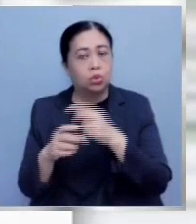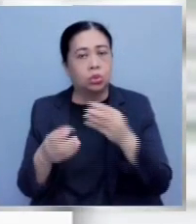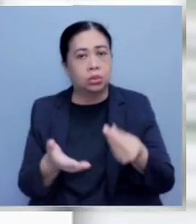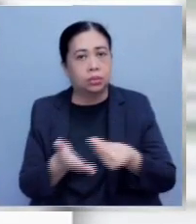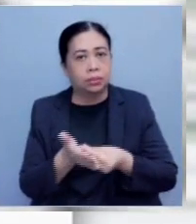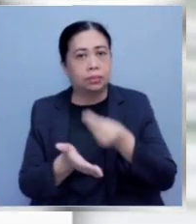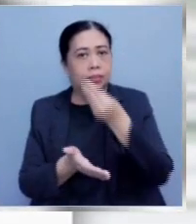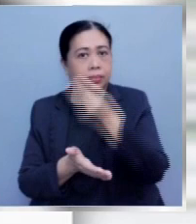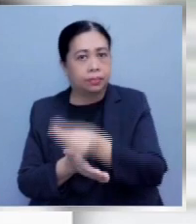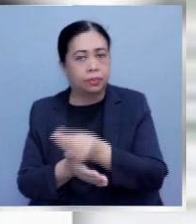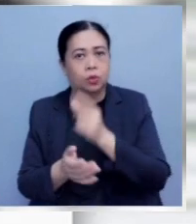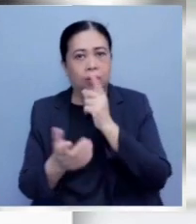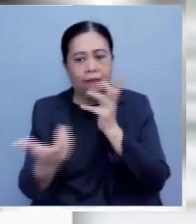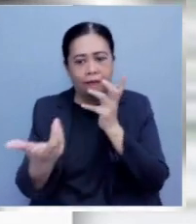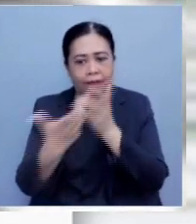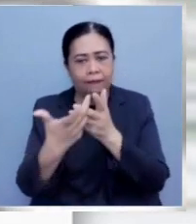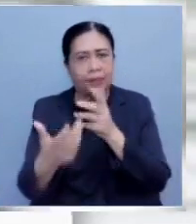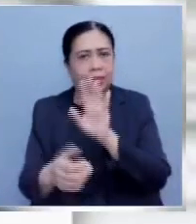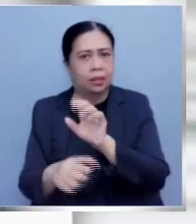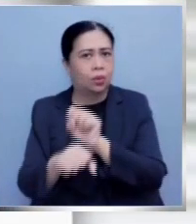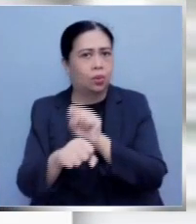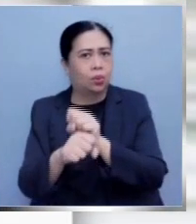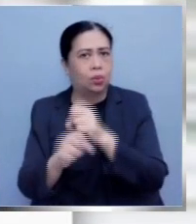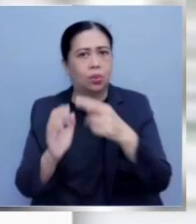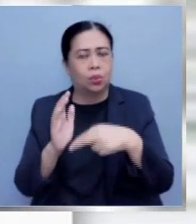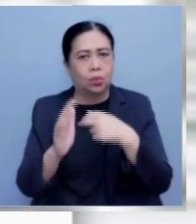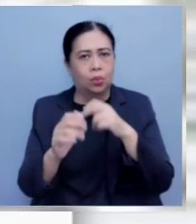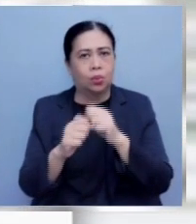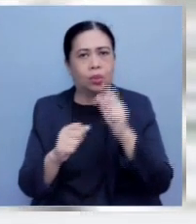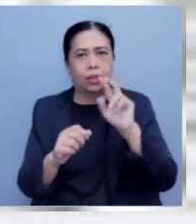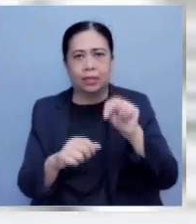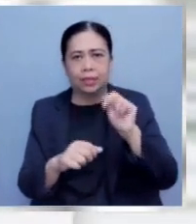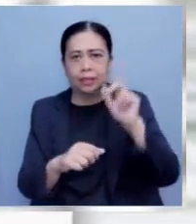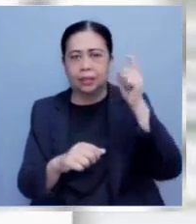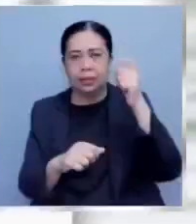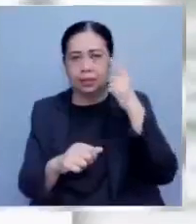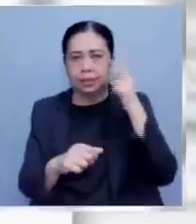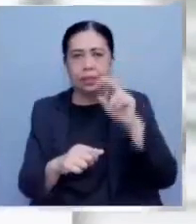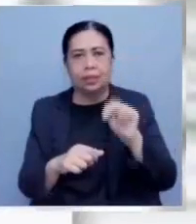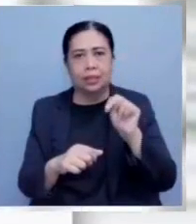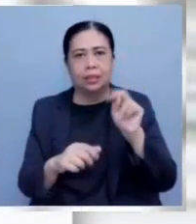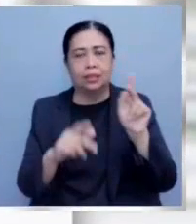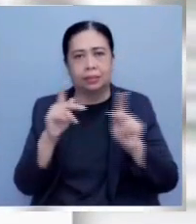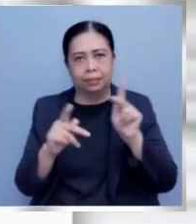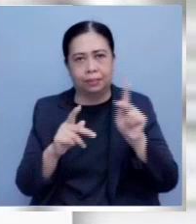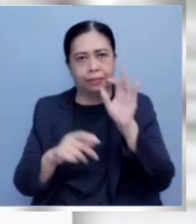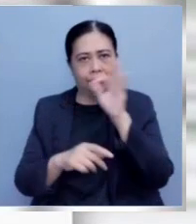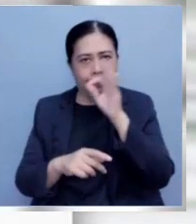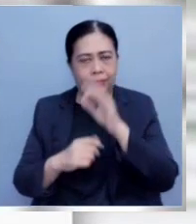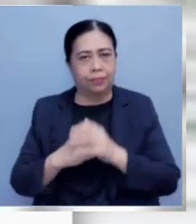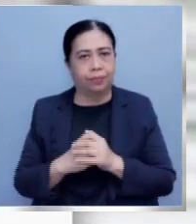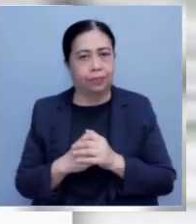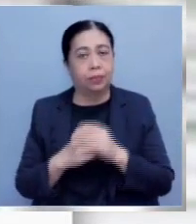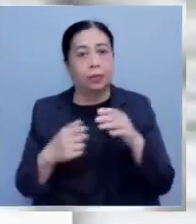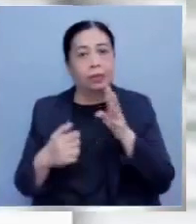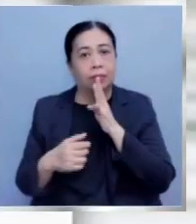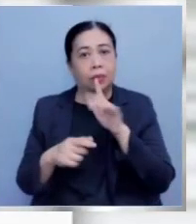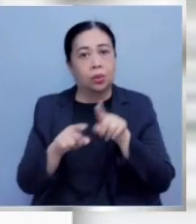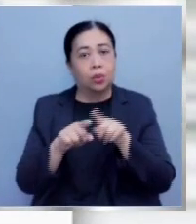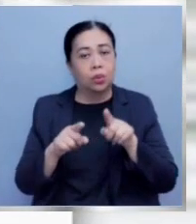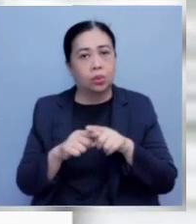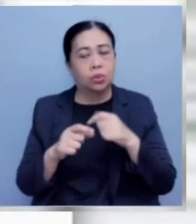ay tugma sa mga prioridad ng bansa at pangangailangan ng mga Pinoy. Kasabay nito, nagpahayag din sila ng lubos